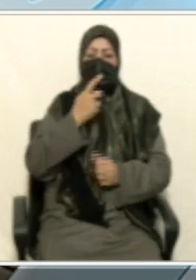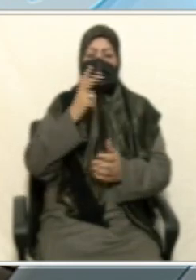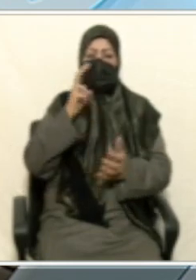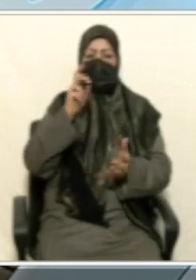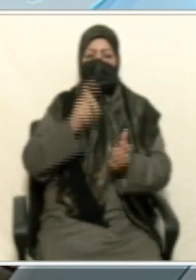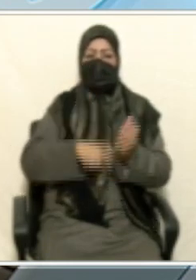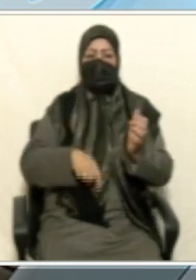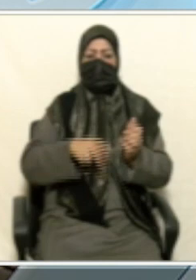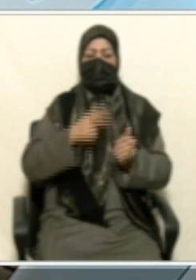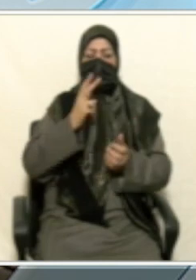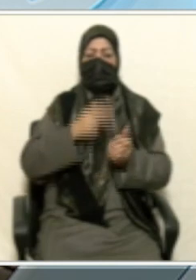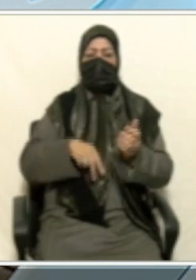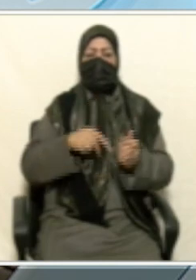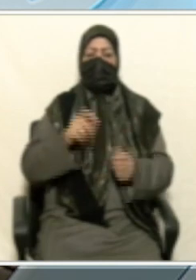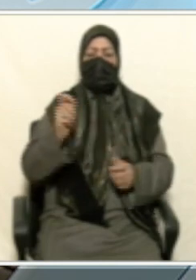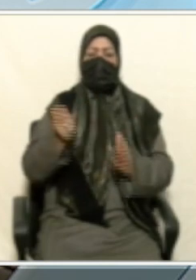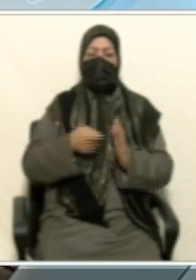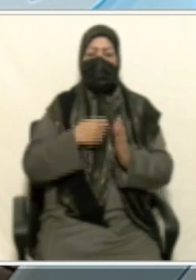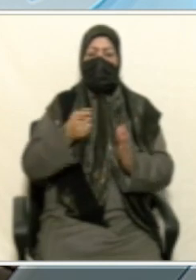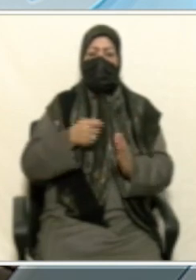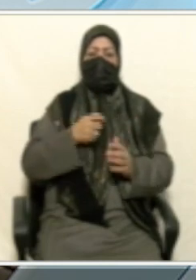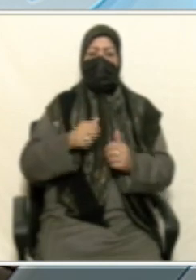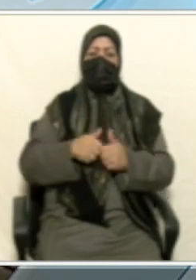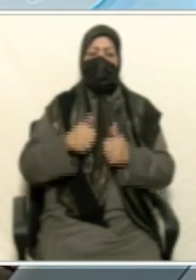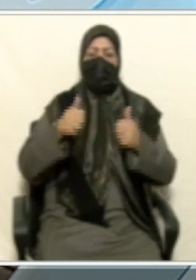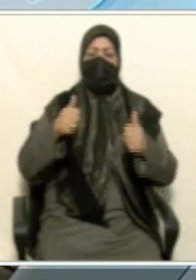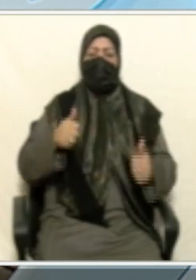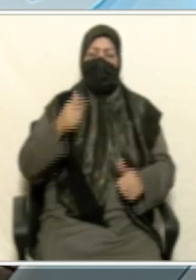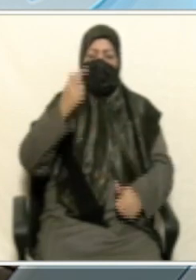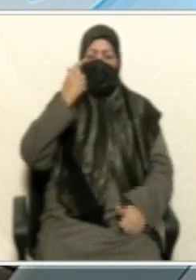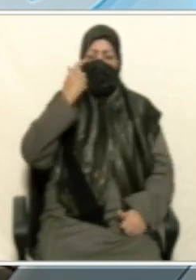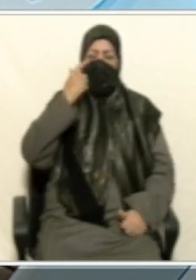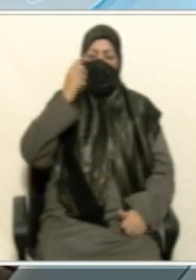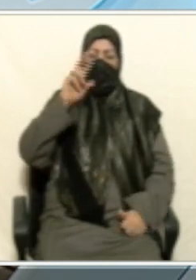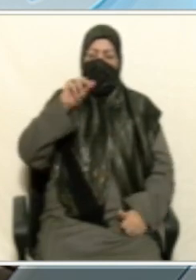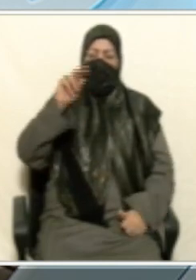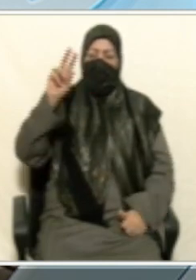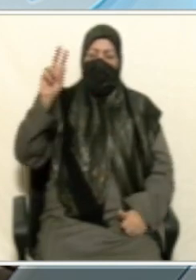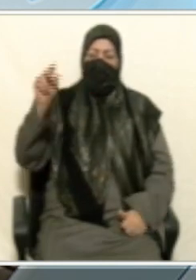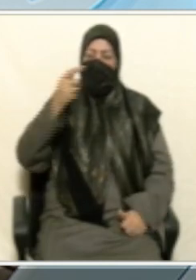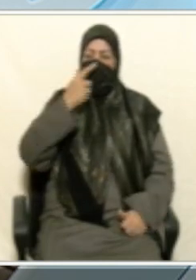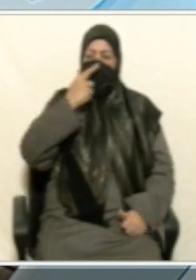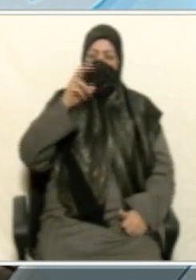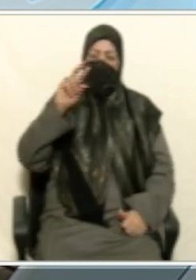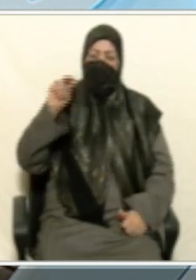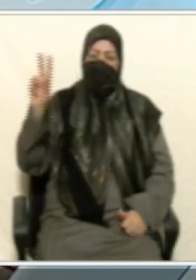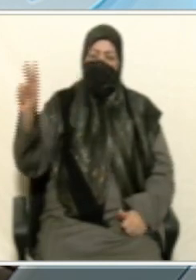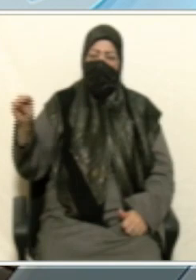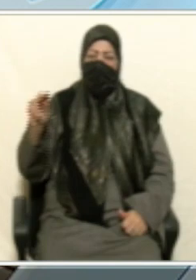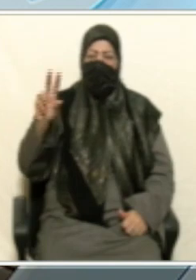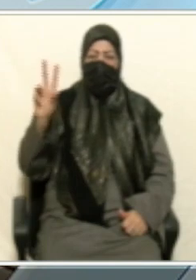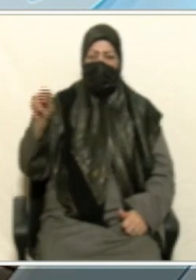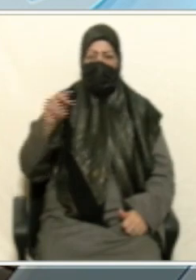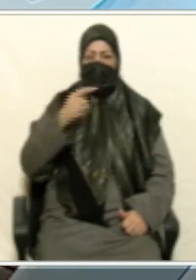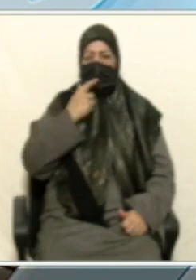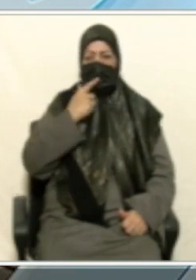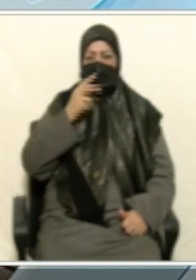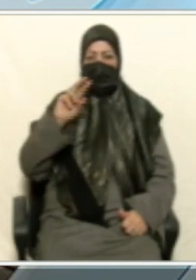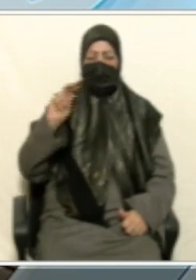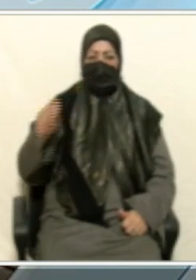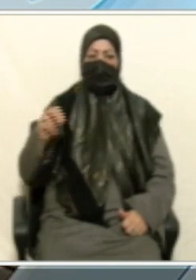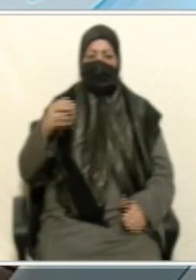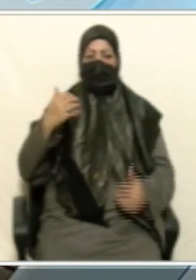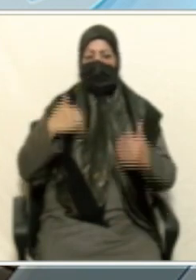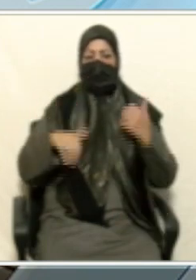بالنفس والعين بالعين والأنف بالأنف والأذن بالأذن والسن بالسن والجروح قصاص، فمن تصدق به